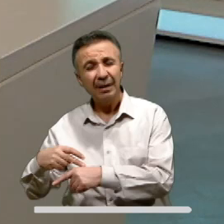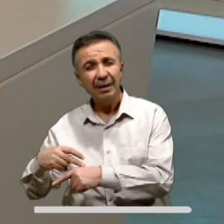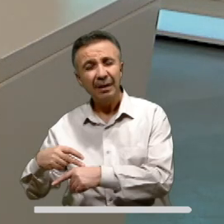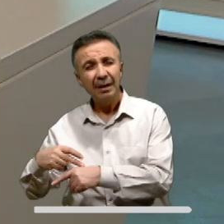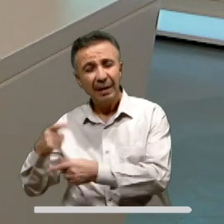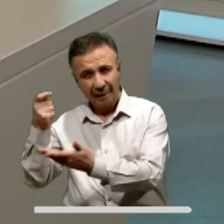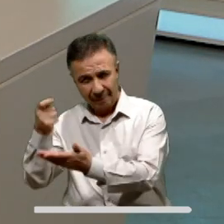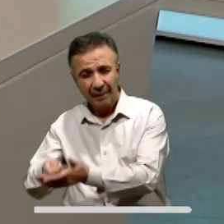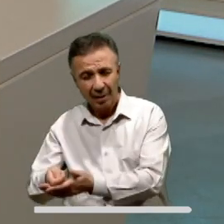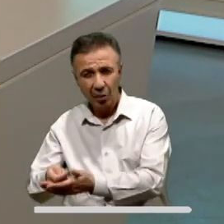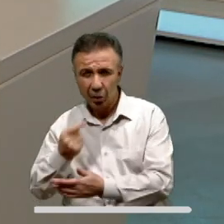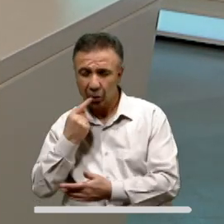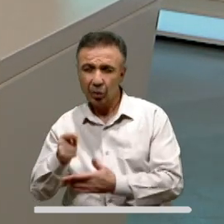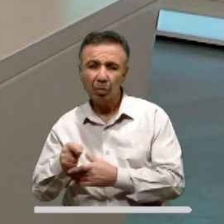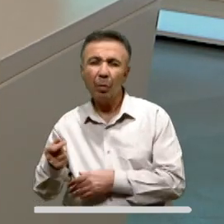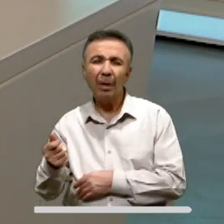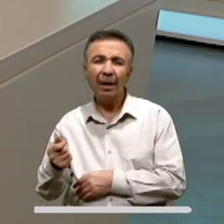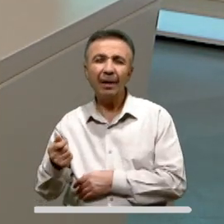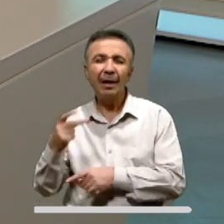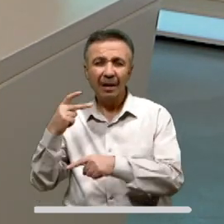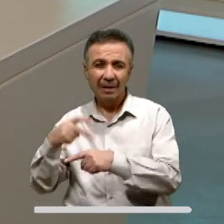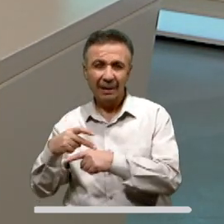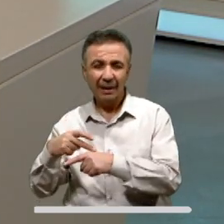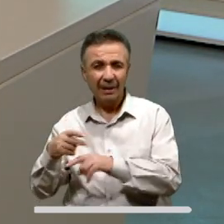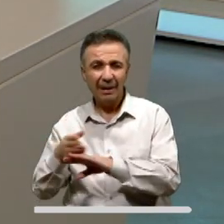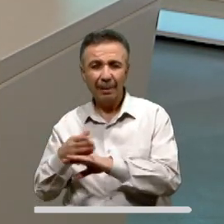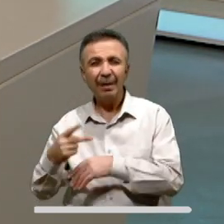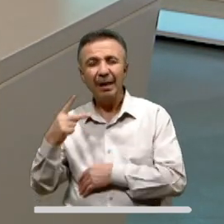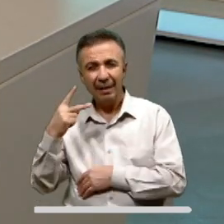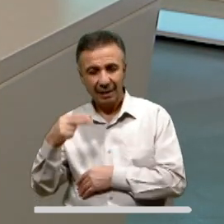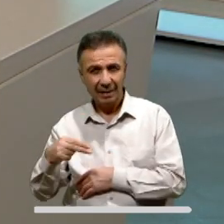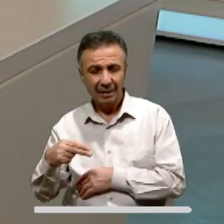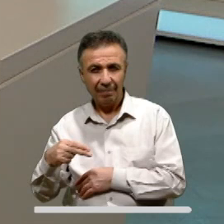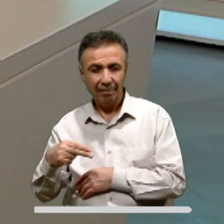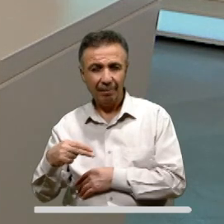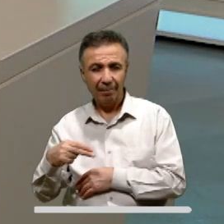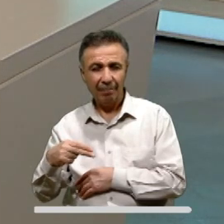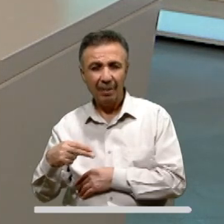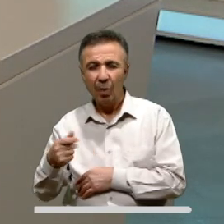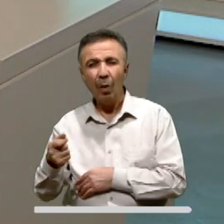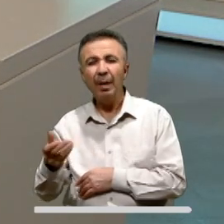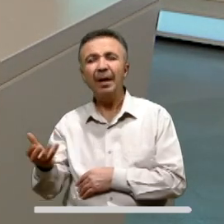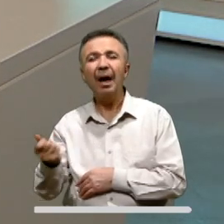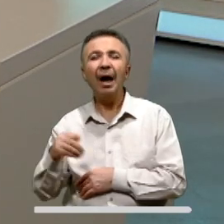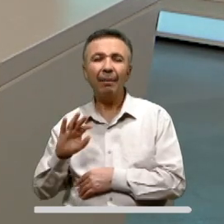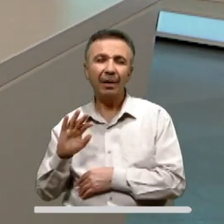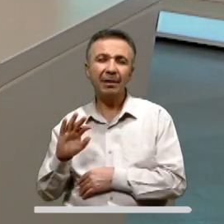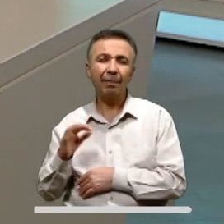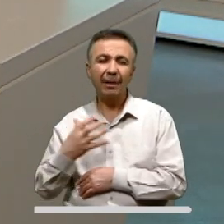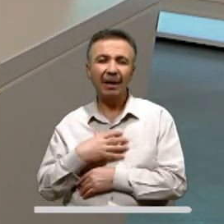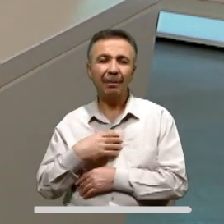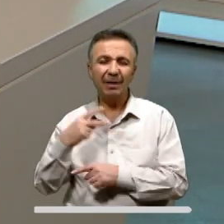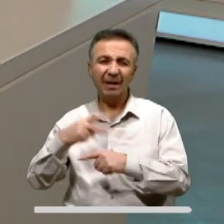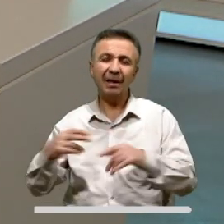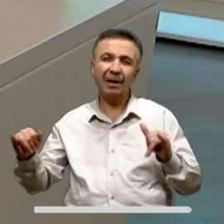olan birisi. Bu parayı zekattan dolayı kestiğimi söylesem, yani ondan geri almasam, kendimin de zekatına